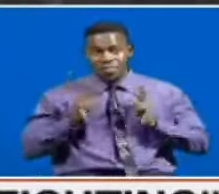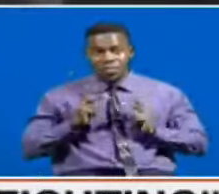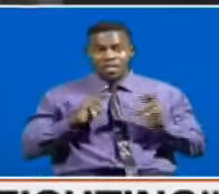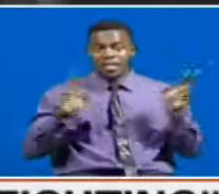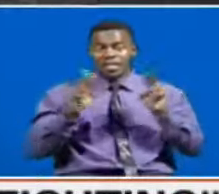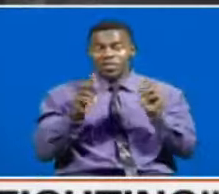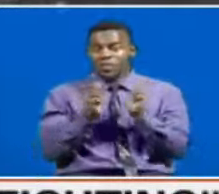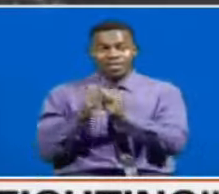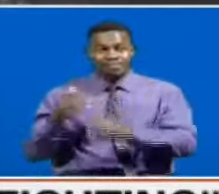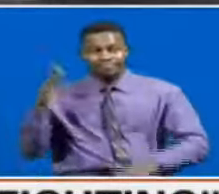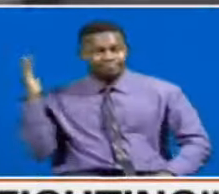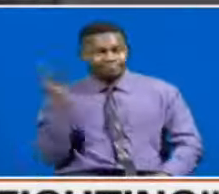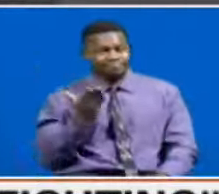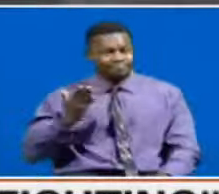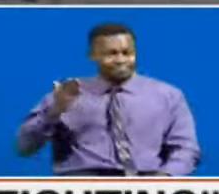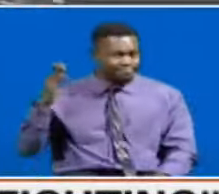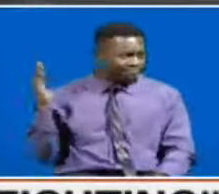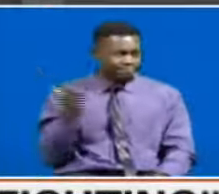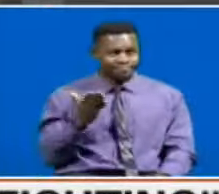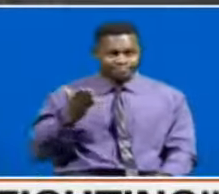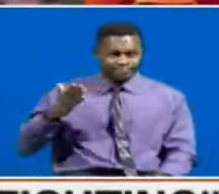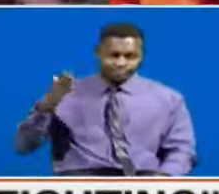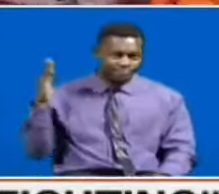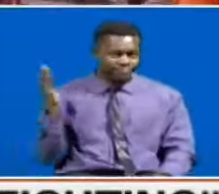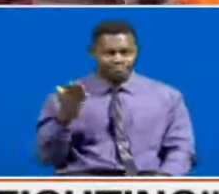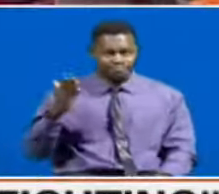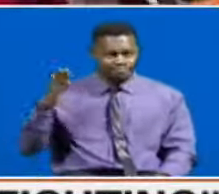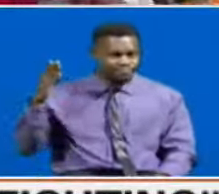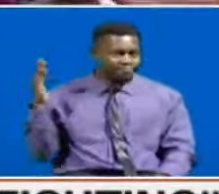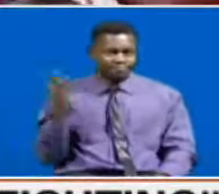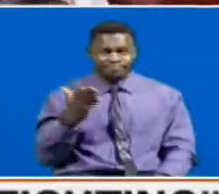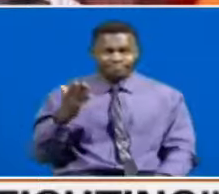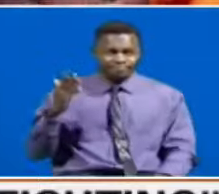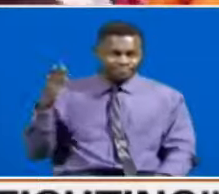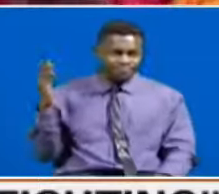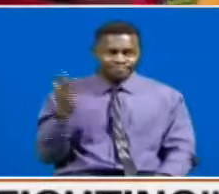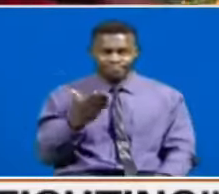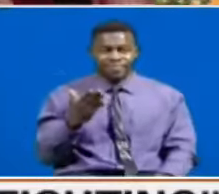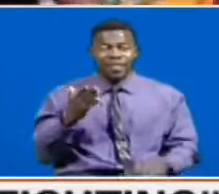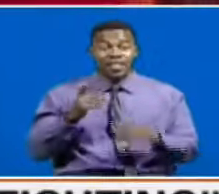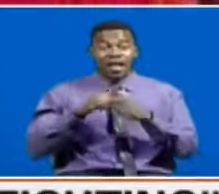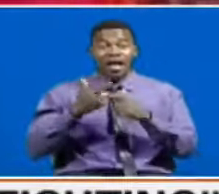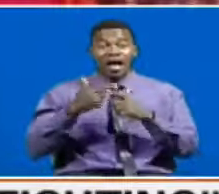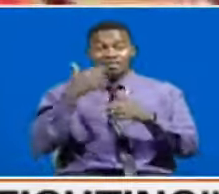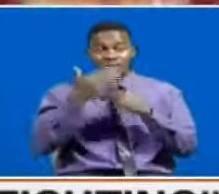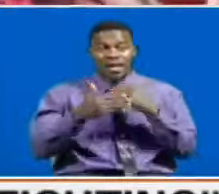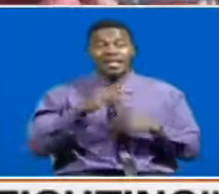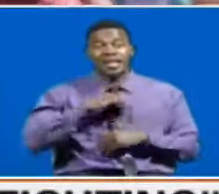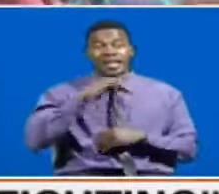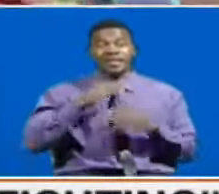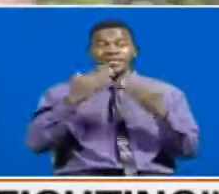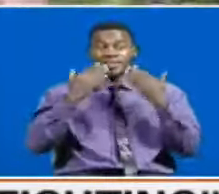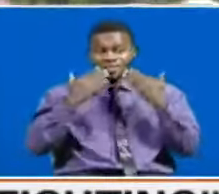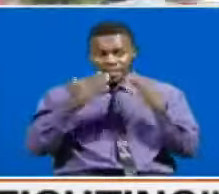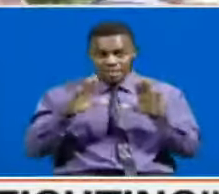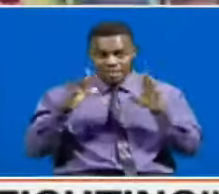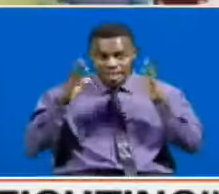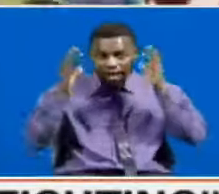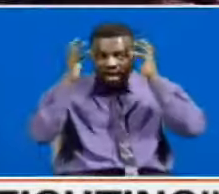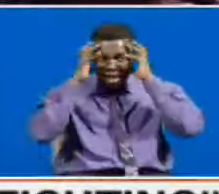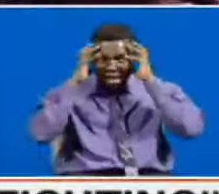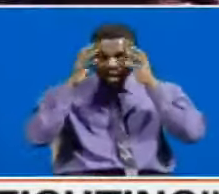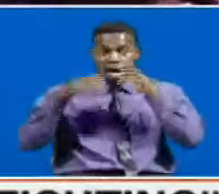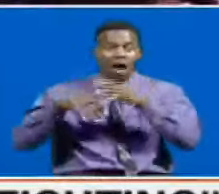na mashoka wakifuatia bila mpangilio, mwenye nguvu akipishwa na pande la nyama unalobahatika kutua ndilo